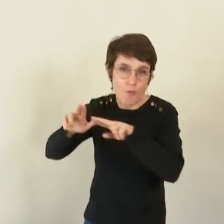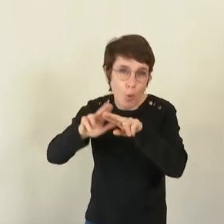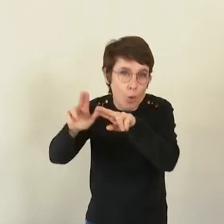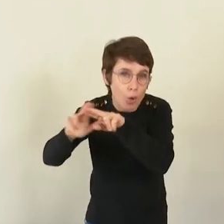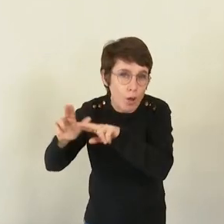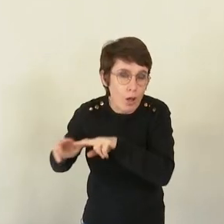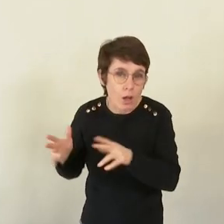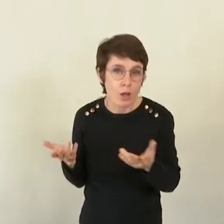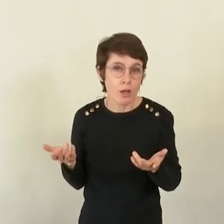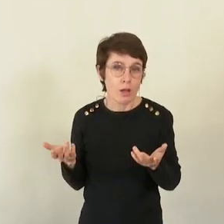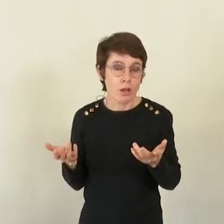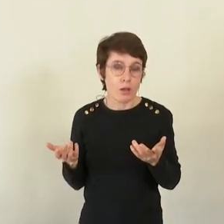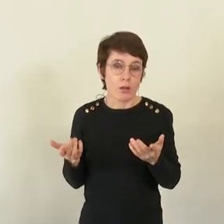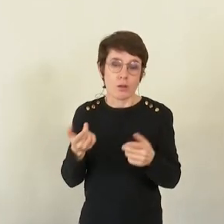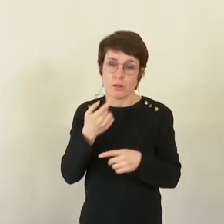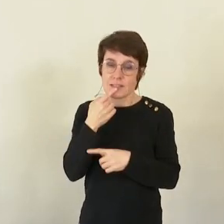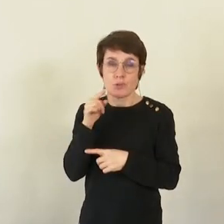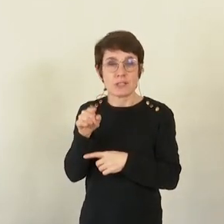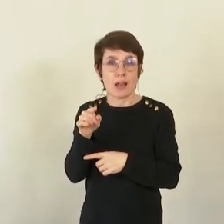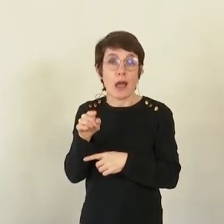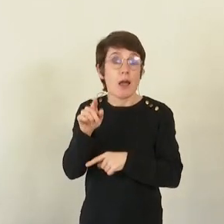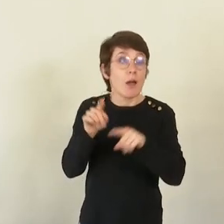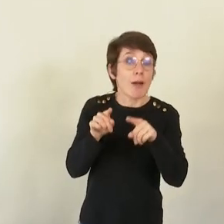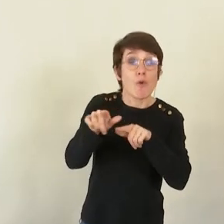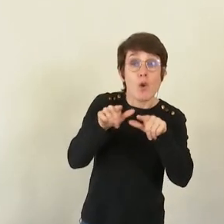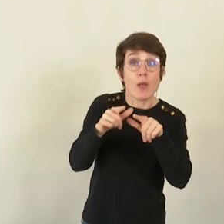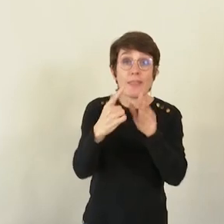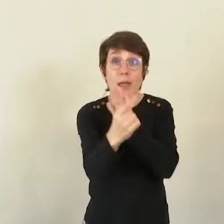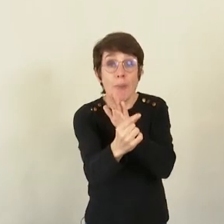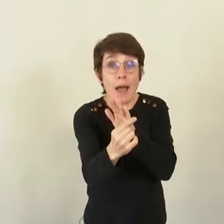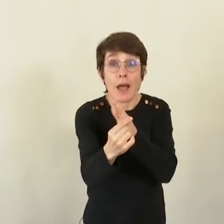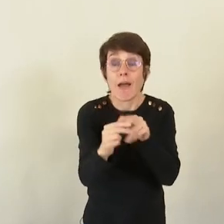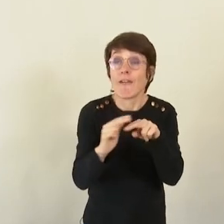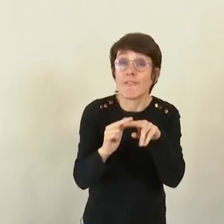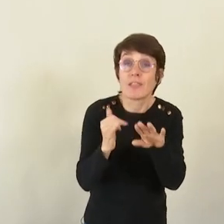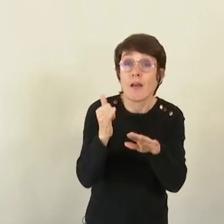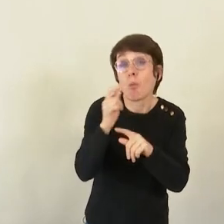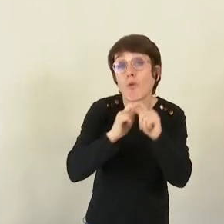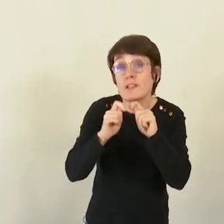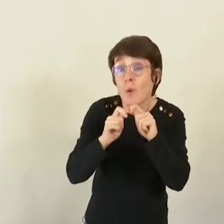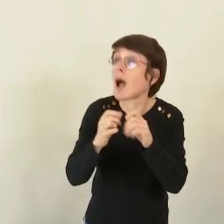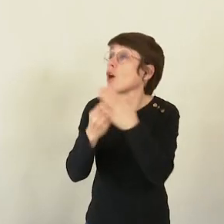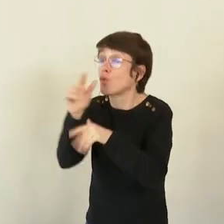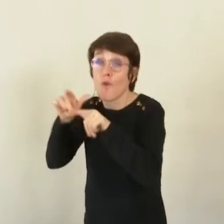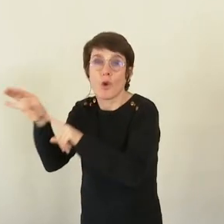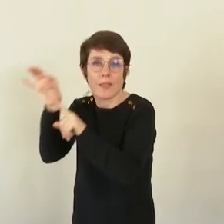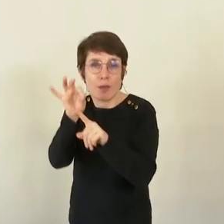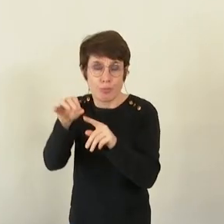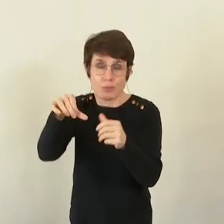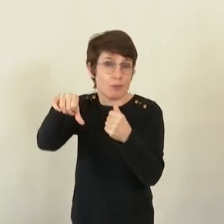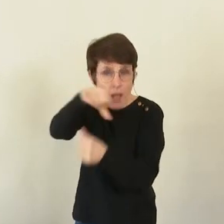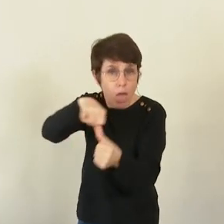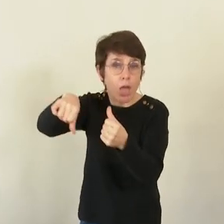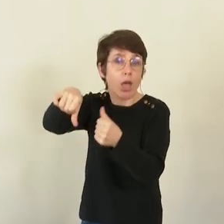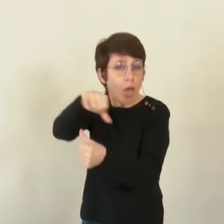urbaine vacances frictionnell c'est juste le décalage entre les gens qui sortent et les gens qui rentrent et donc évidemment il y a